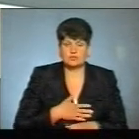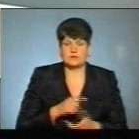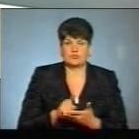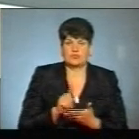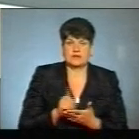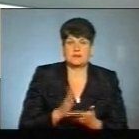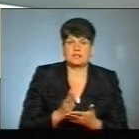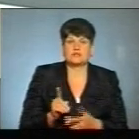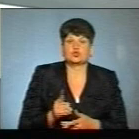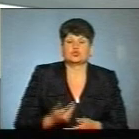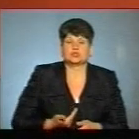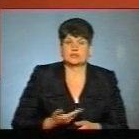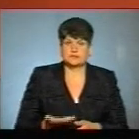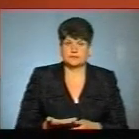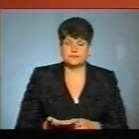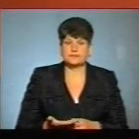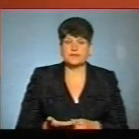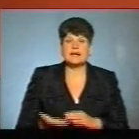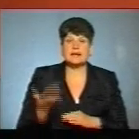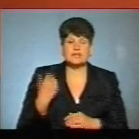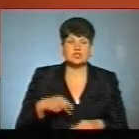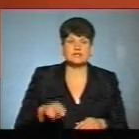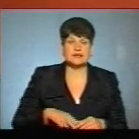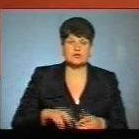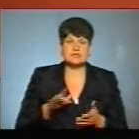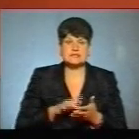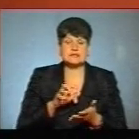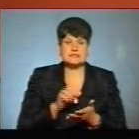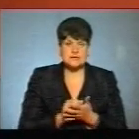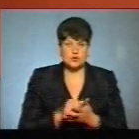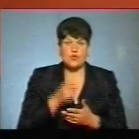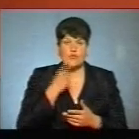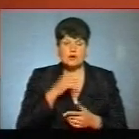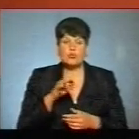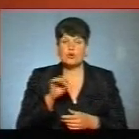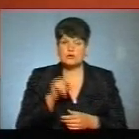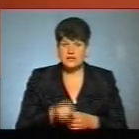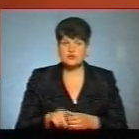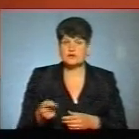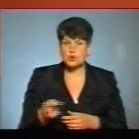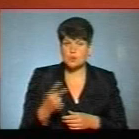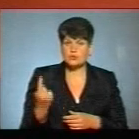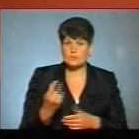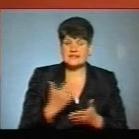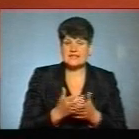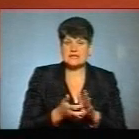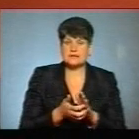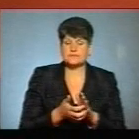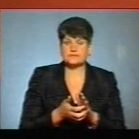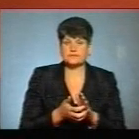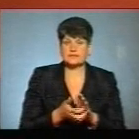за щось жити. Але раніше директор Центру зайнятості Василь Олещук повідомляв про те, що на Тернопільщині є дефіцит